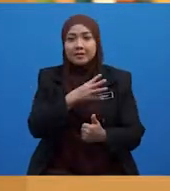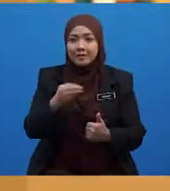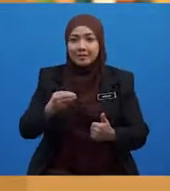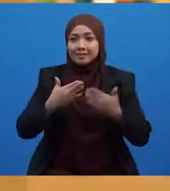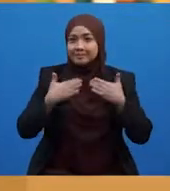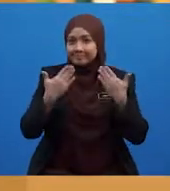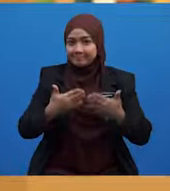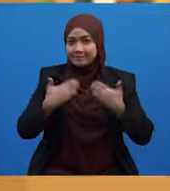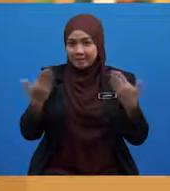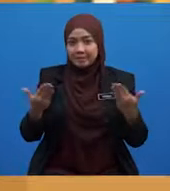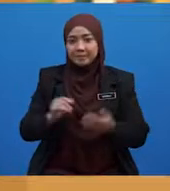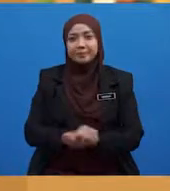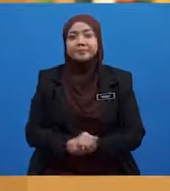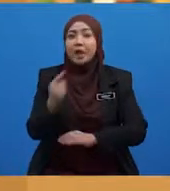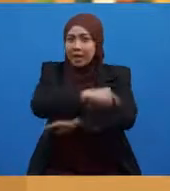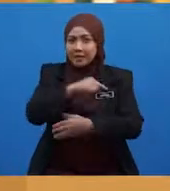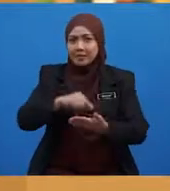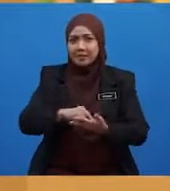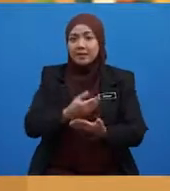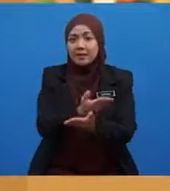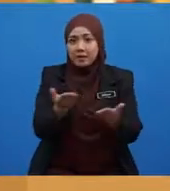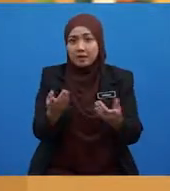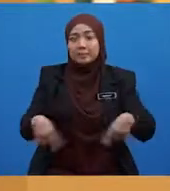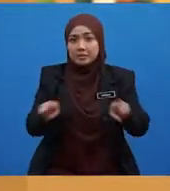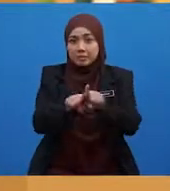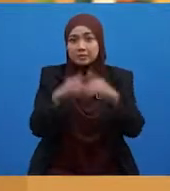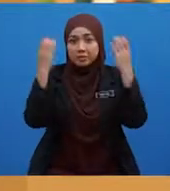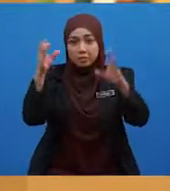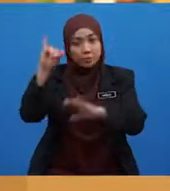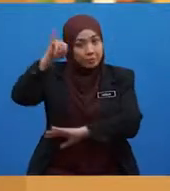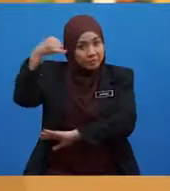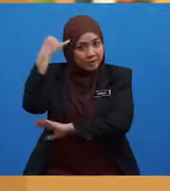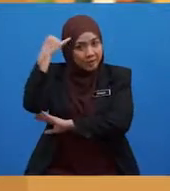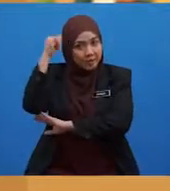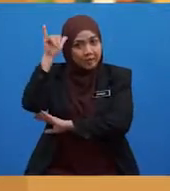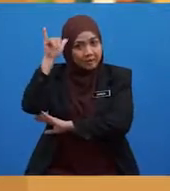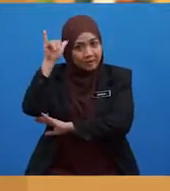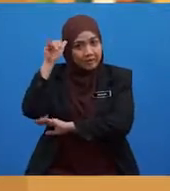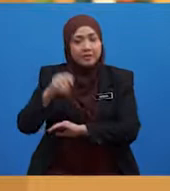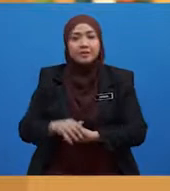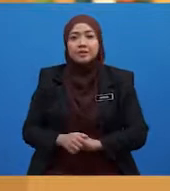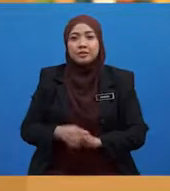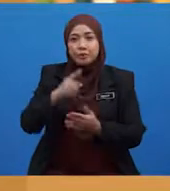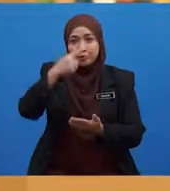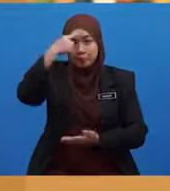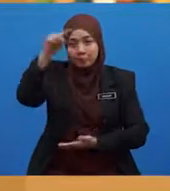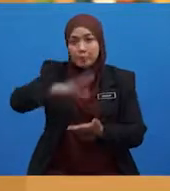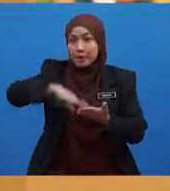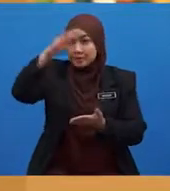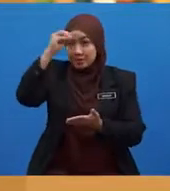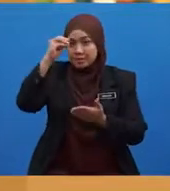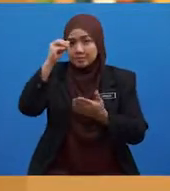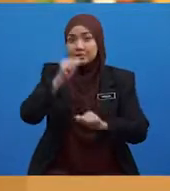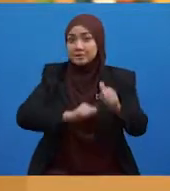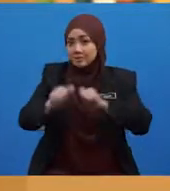ceria. Hari ini, anda bersama saya, Cikgu Jeffrey, untuk sesi pembelajaran bagi mata